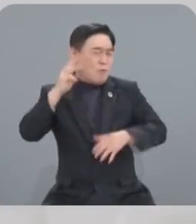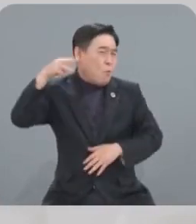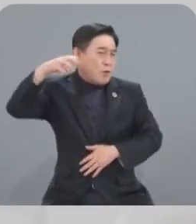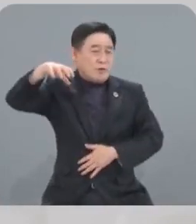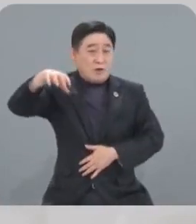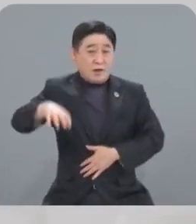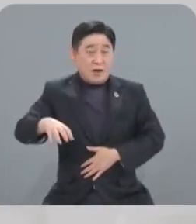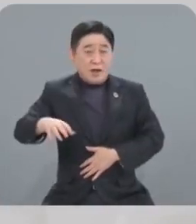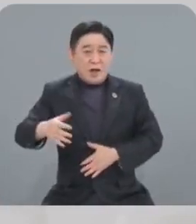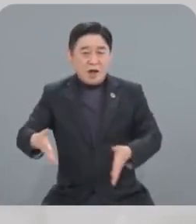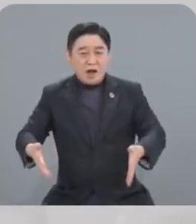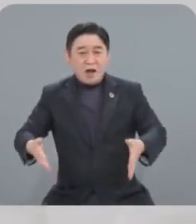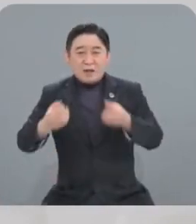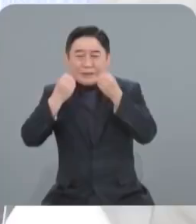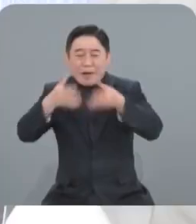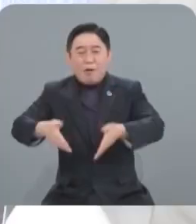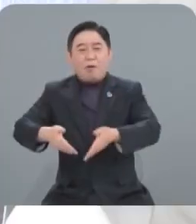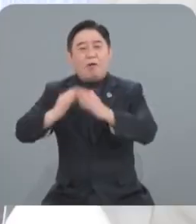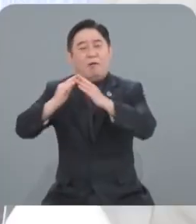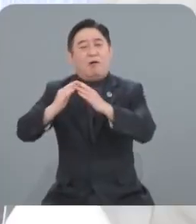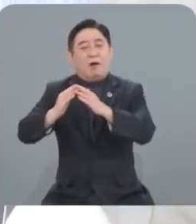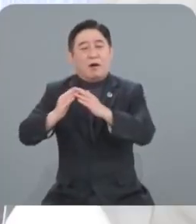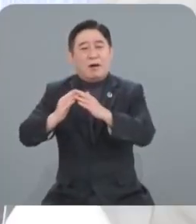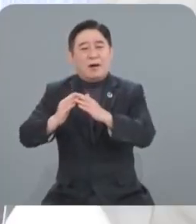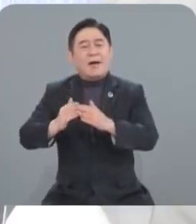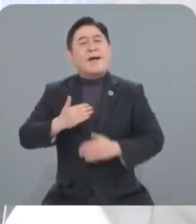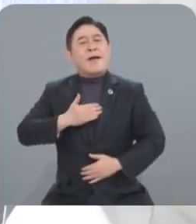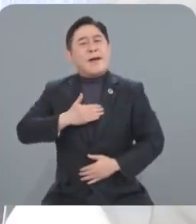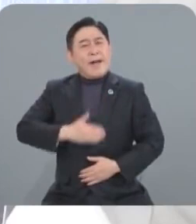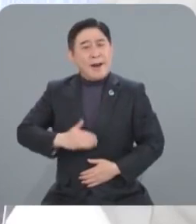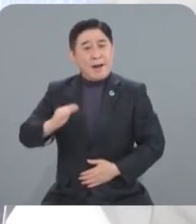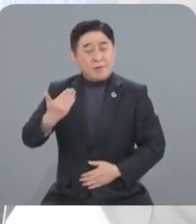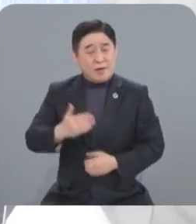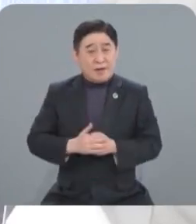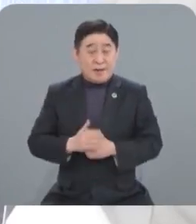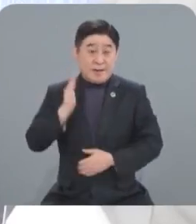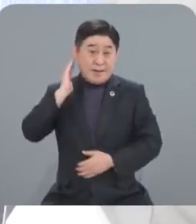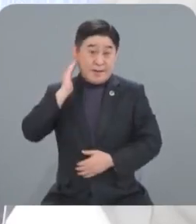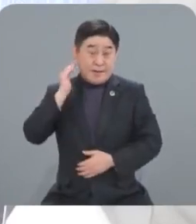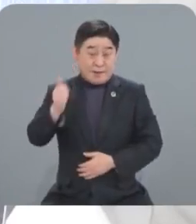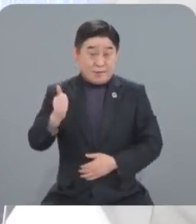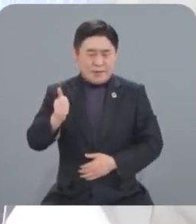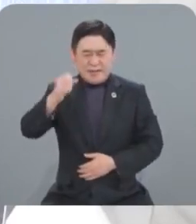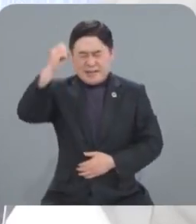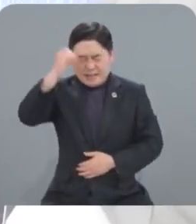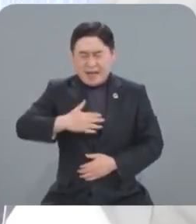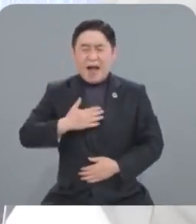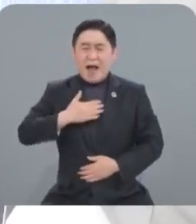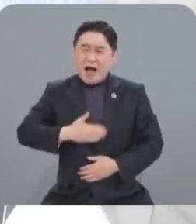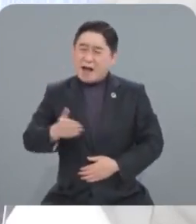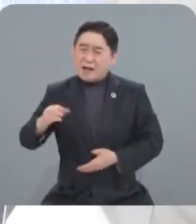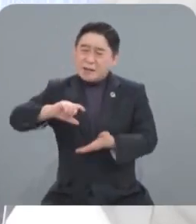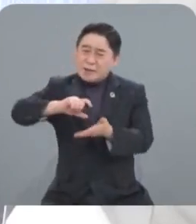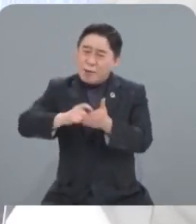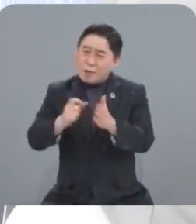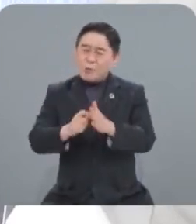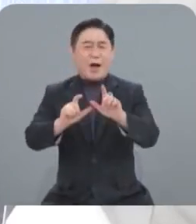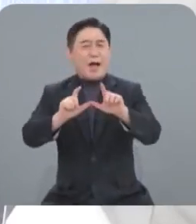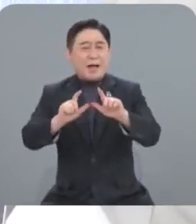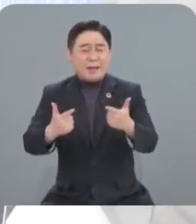자신들이 건물을 신축해 습니다 않아야 합니다 대통령은 그냥 알아야 하는 수준이 아니 가